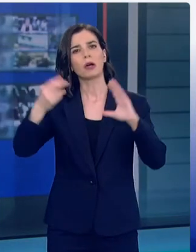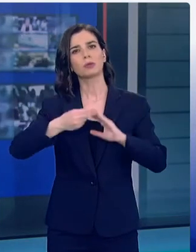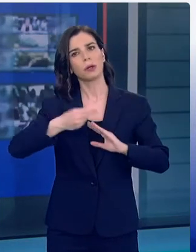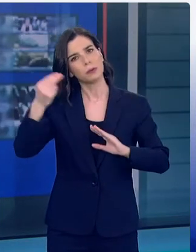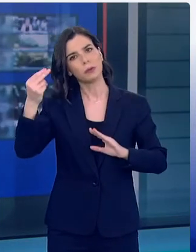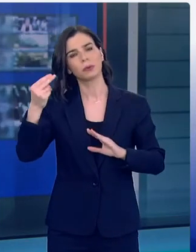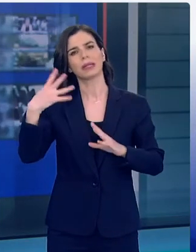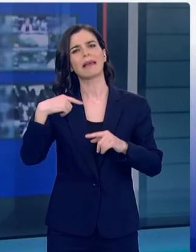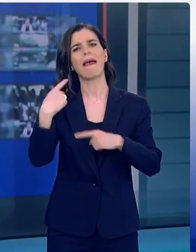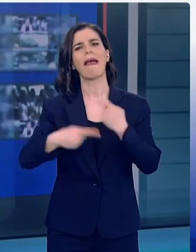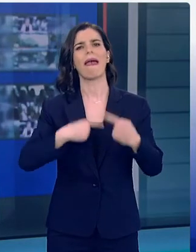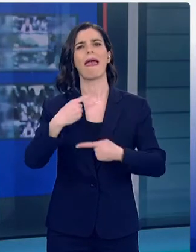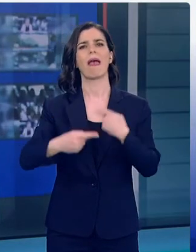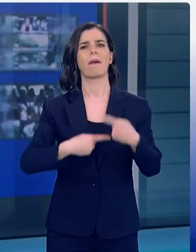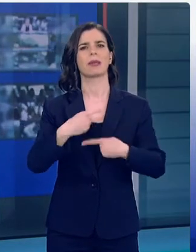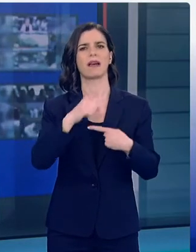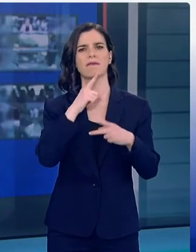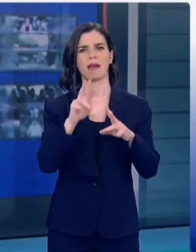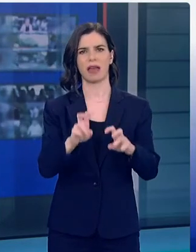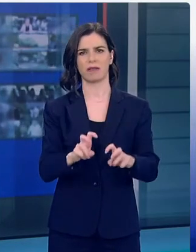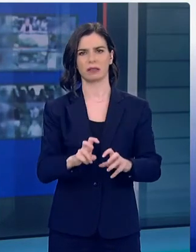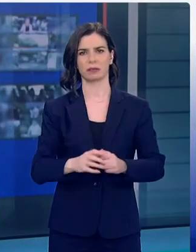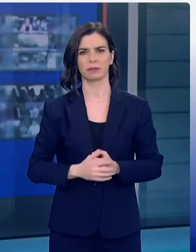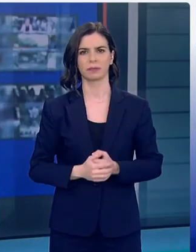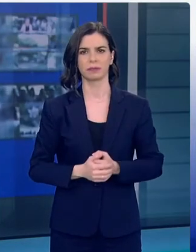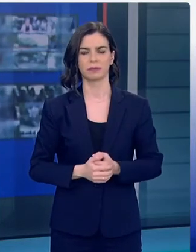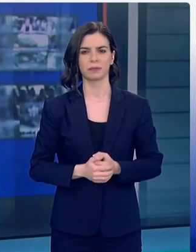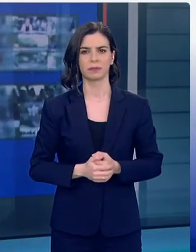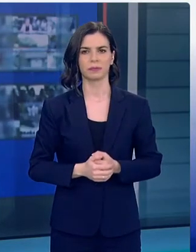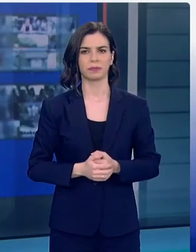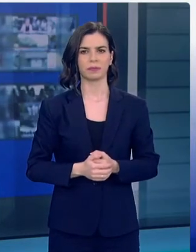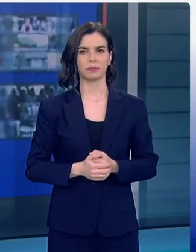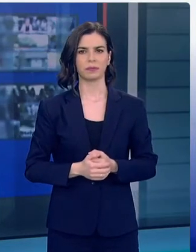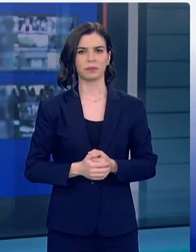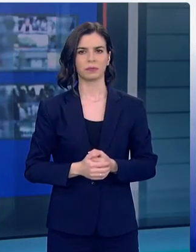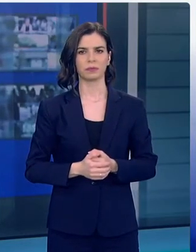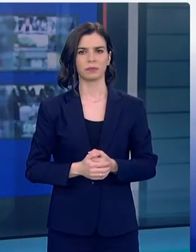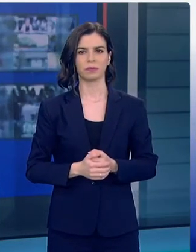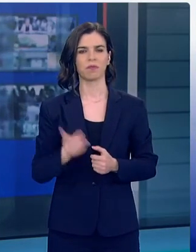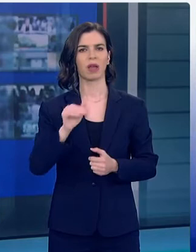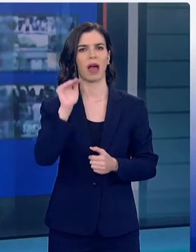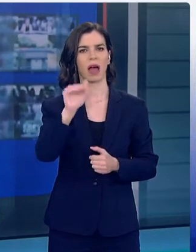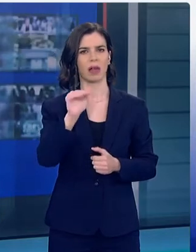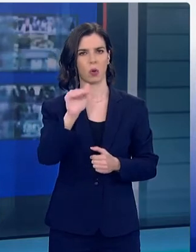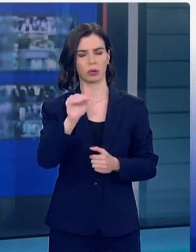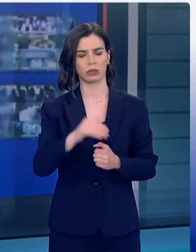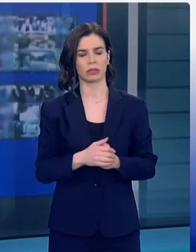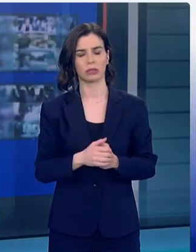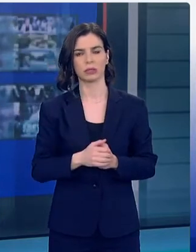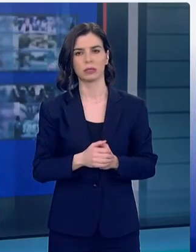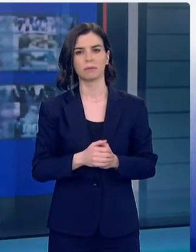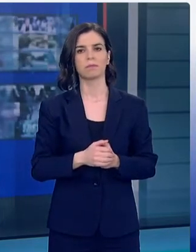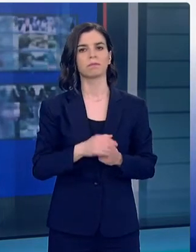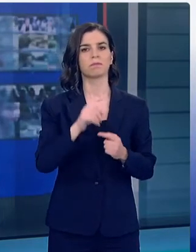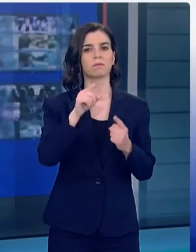εξπερτή σε μεγάλη εμπειρία σε τέτοιου είδους έρευνες. Ο κύριος Καραγιώργος από το γιατρονέ.gr. Κύριε Τσιόδρα και